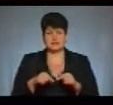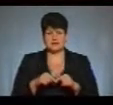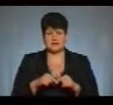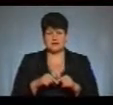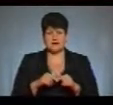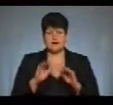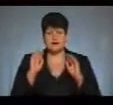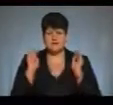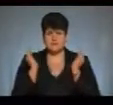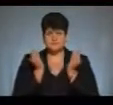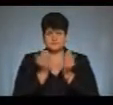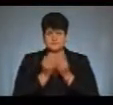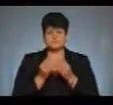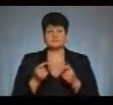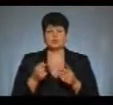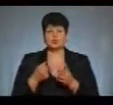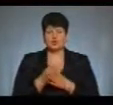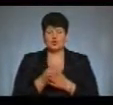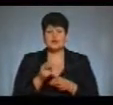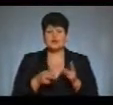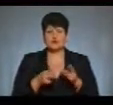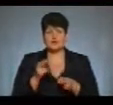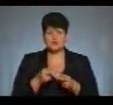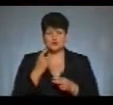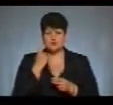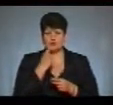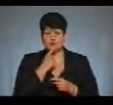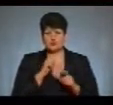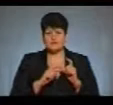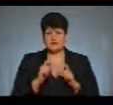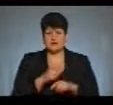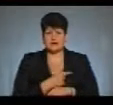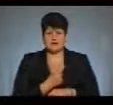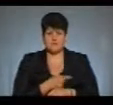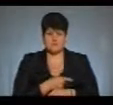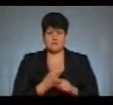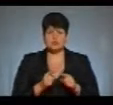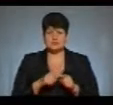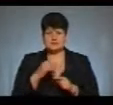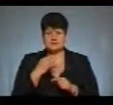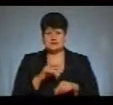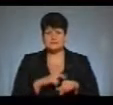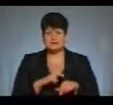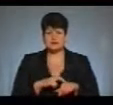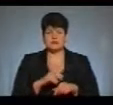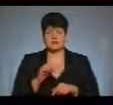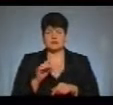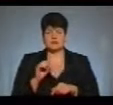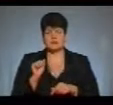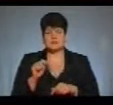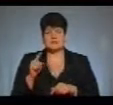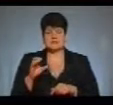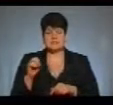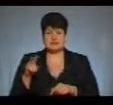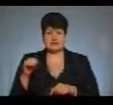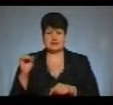анестезіології та інтенсивної терапії до хірургічної стоматології університетської лікарні. Про це повідомив лікар Андрій Зелінський. У чоловіка